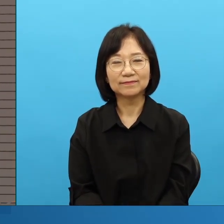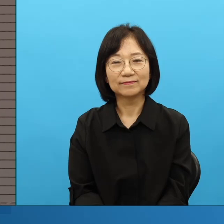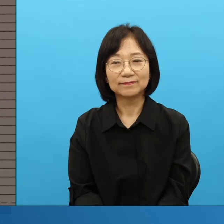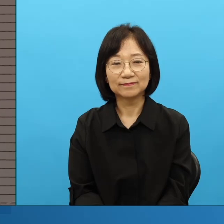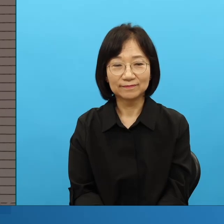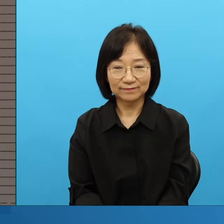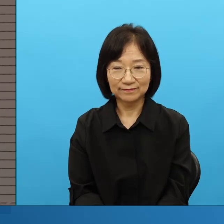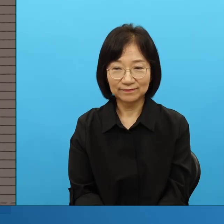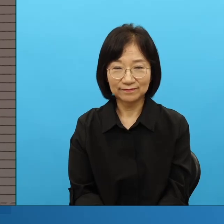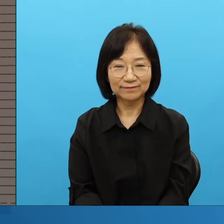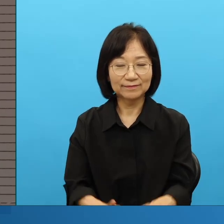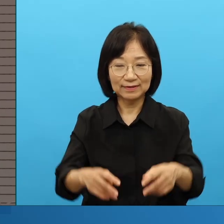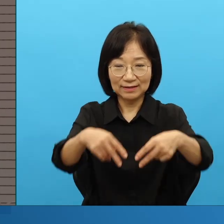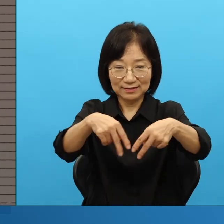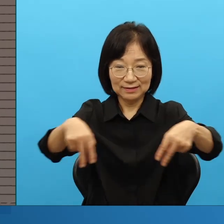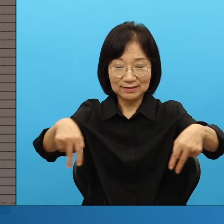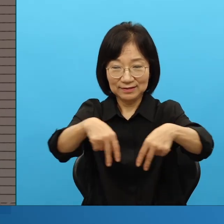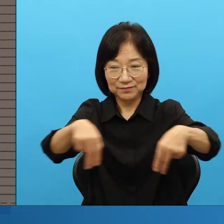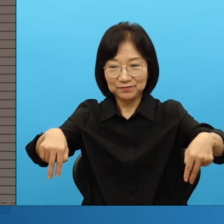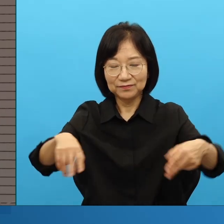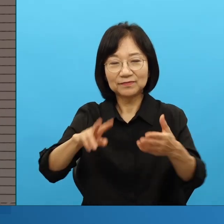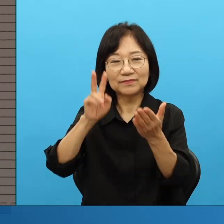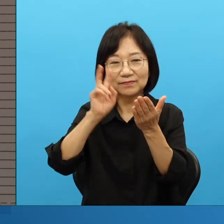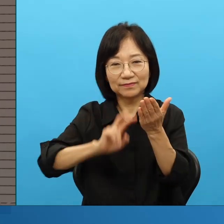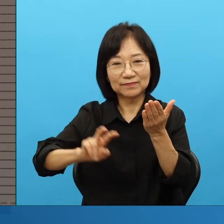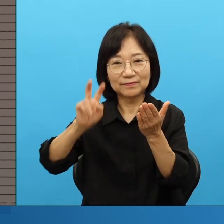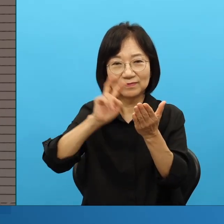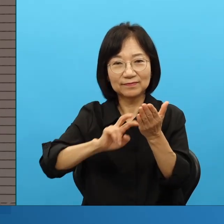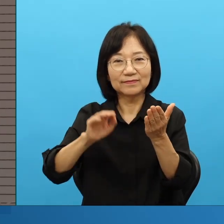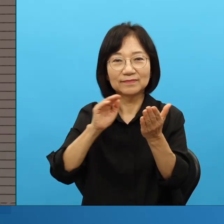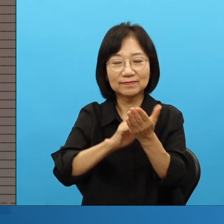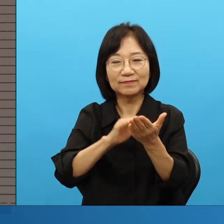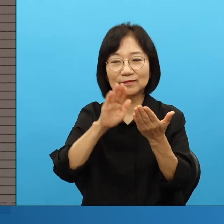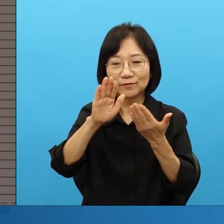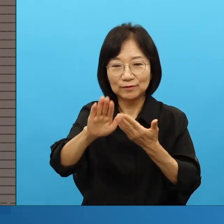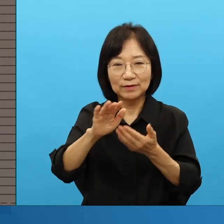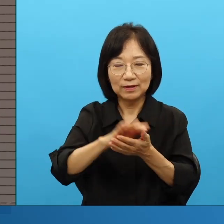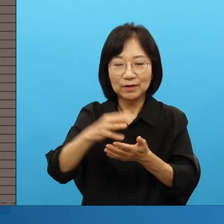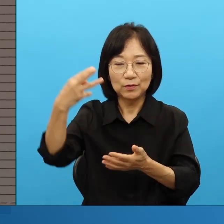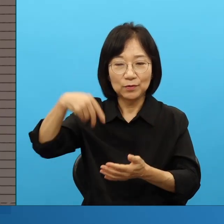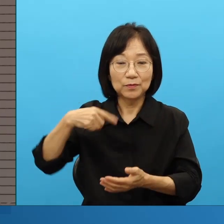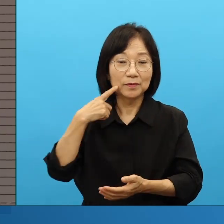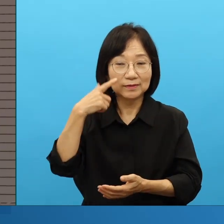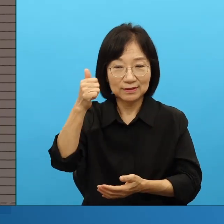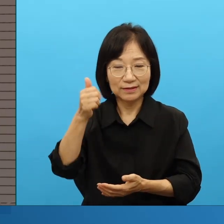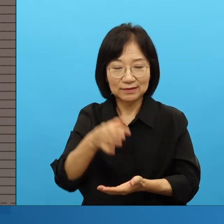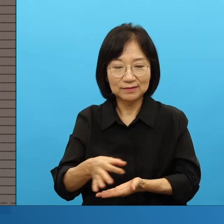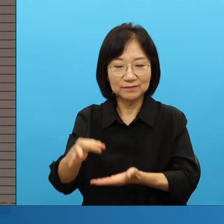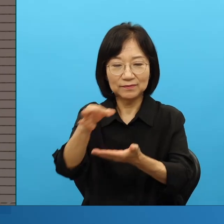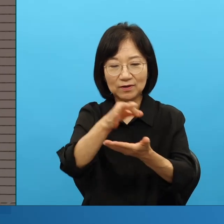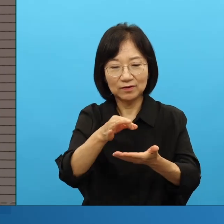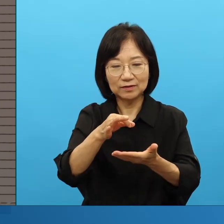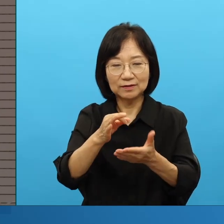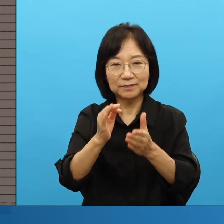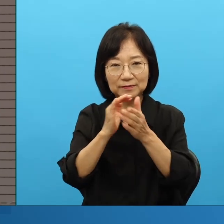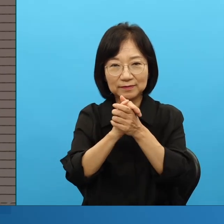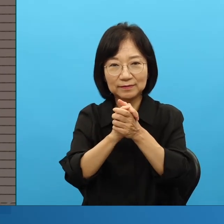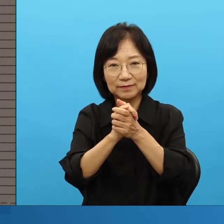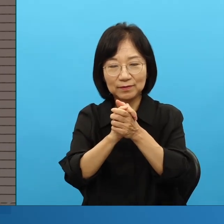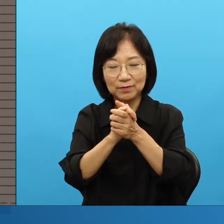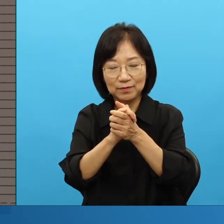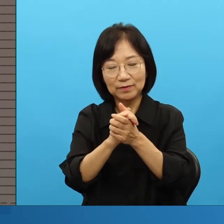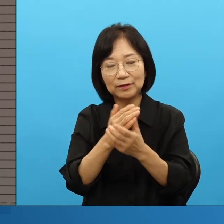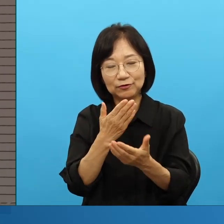자리에서 일어나서 렘넌트여 일어나라 찬양 후에 당회장 유광수 목사님 나오셔서 드린 예물을 위해서 기도해